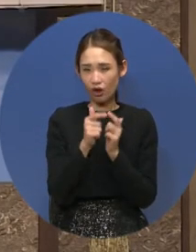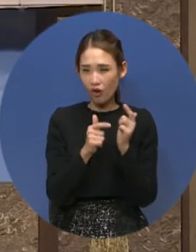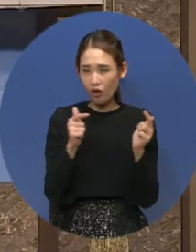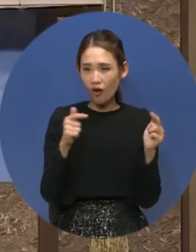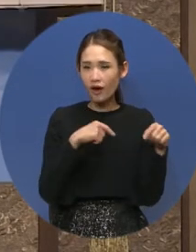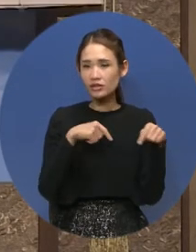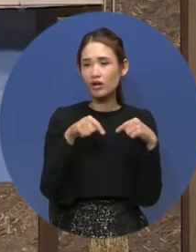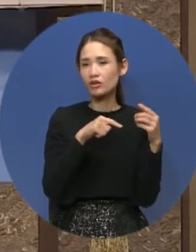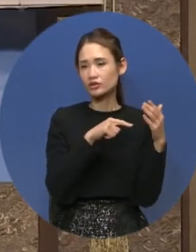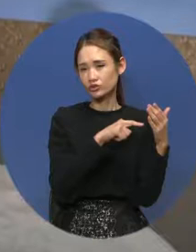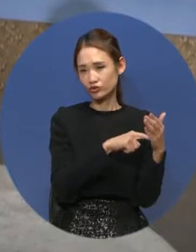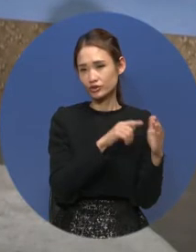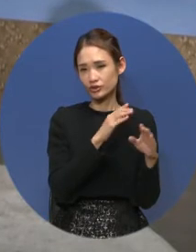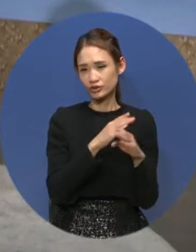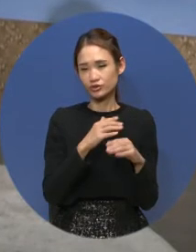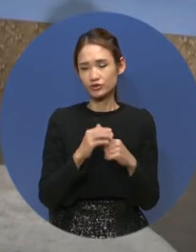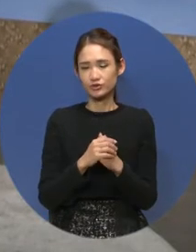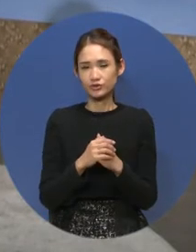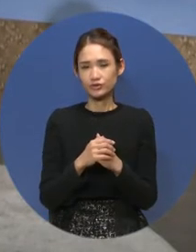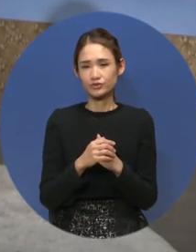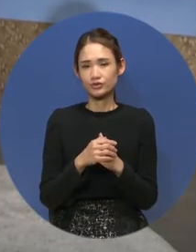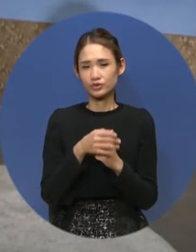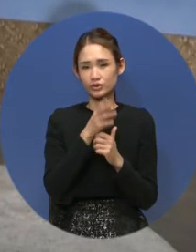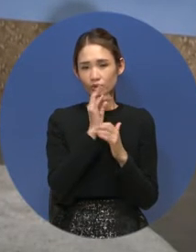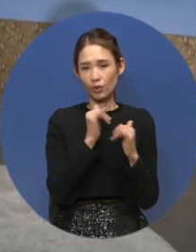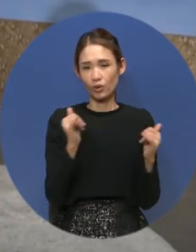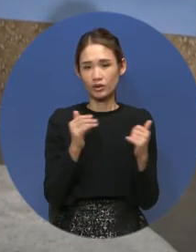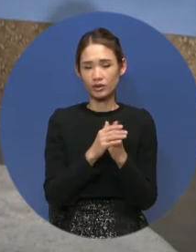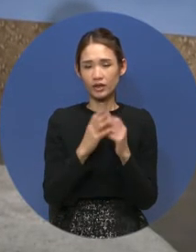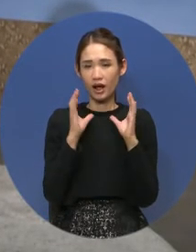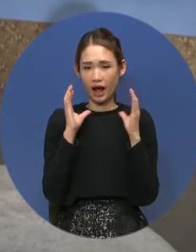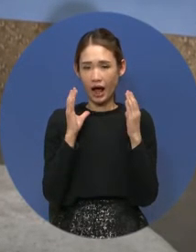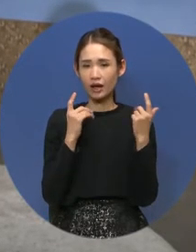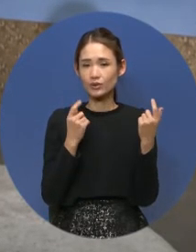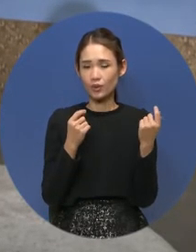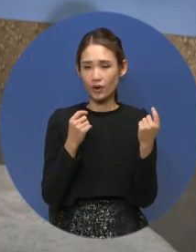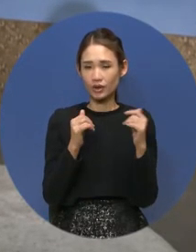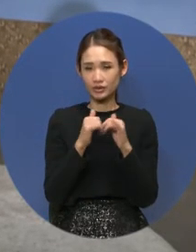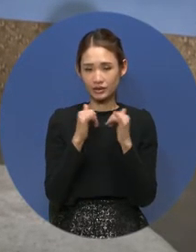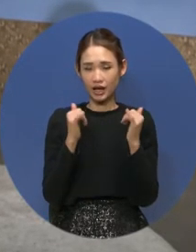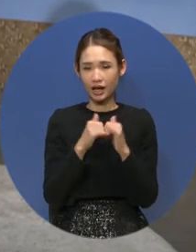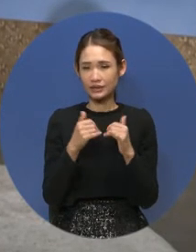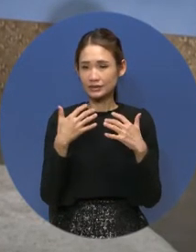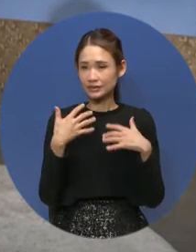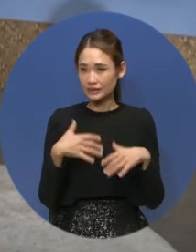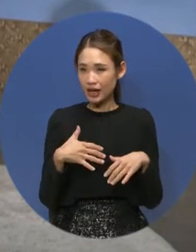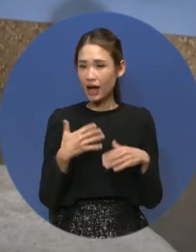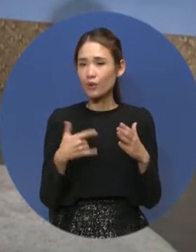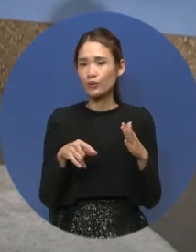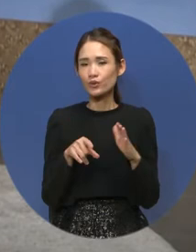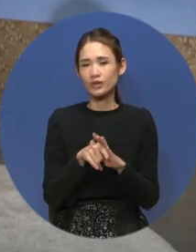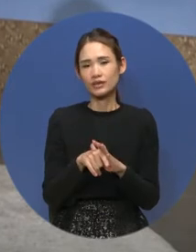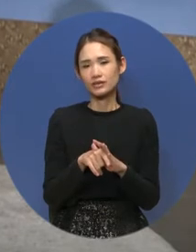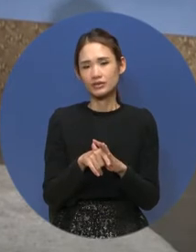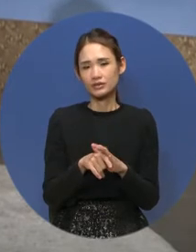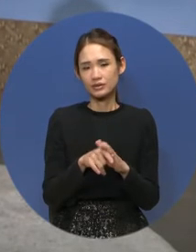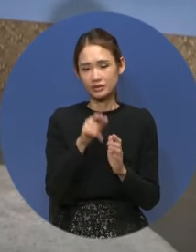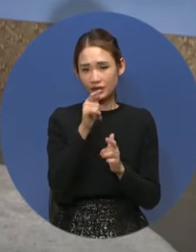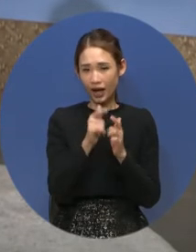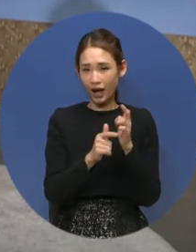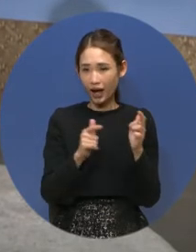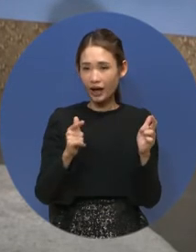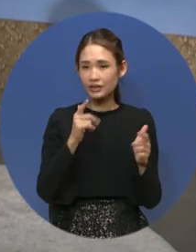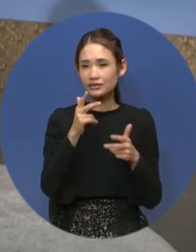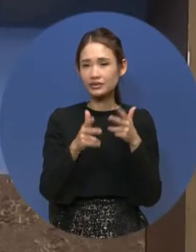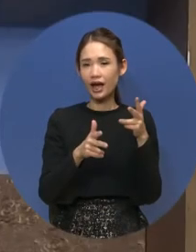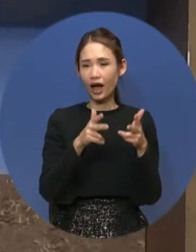정책들을 추진하고 있습니다. 예. 이제 노인이라든지 아동과 같은 이런 좀 사회 취약계층 분들을 네. 위해서 다양한 사업과